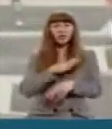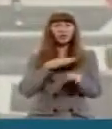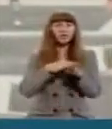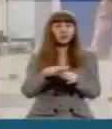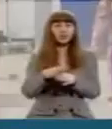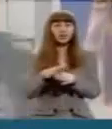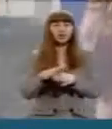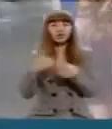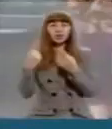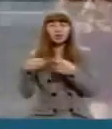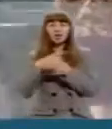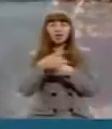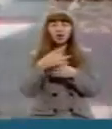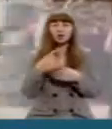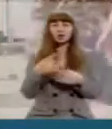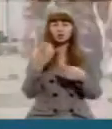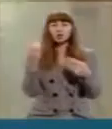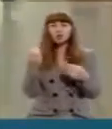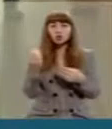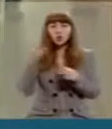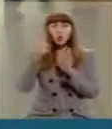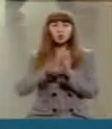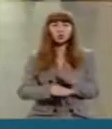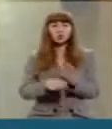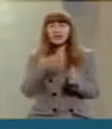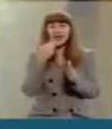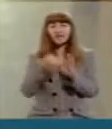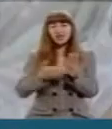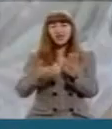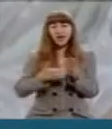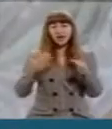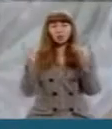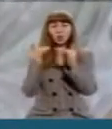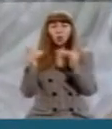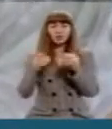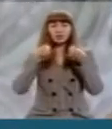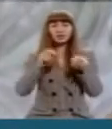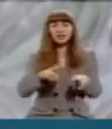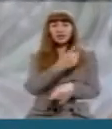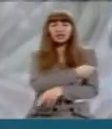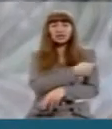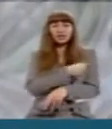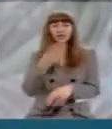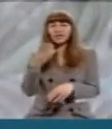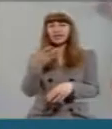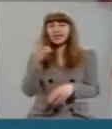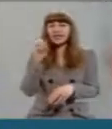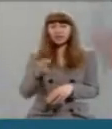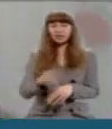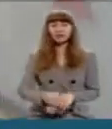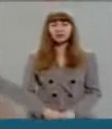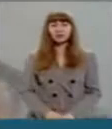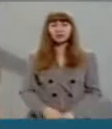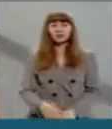емес, санитарлық талаптар сақталмайды. Өңірлерде жағдай тіпті қиын. Науқастарға төсек орындары жетпейді, мамандар жоқ. Дәрі-дәрмек тапшы. Сақтық